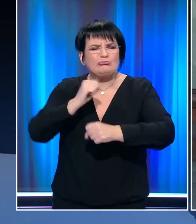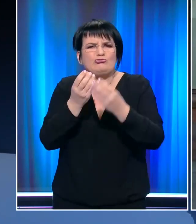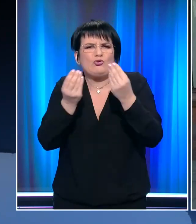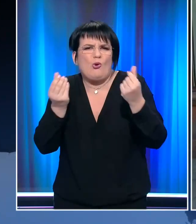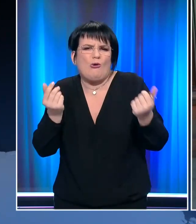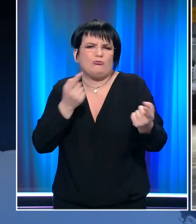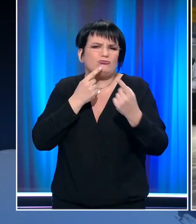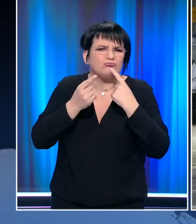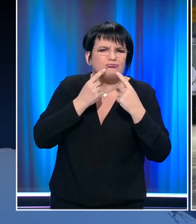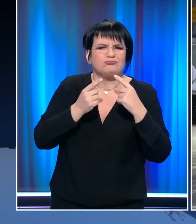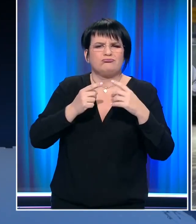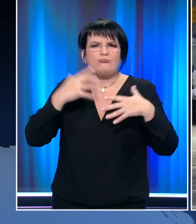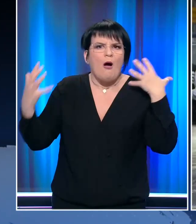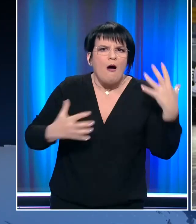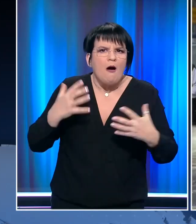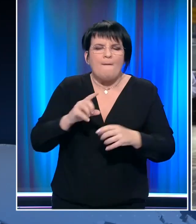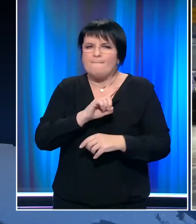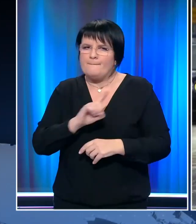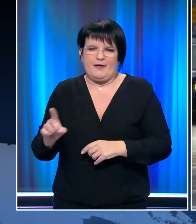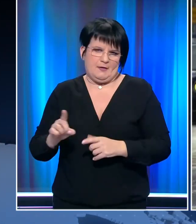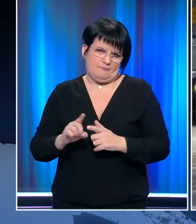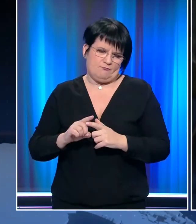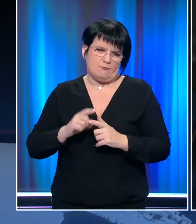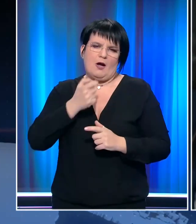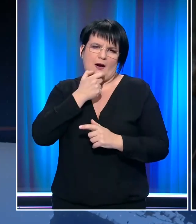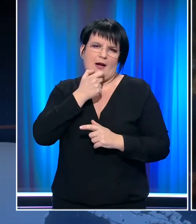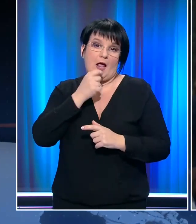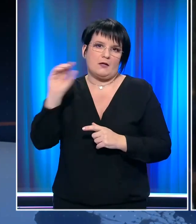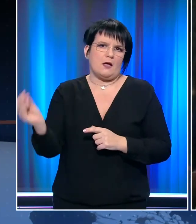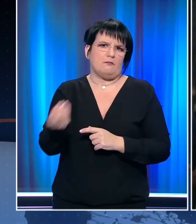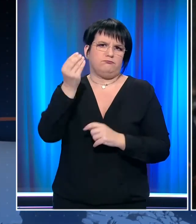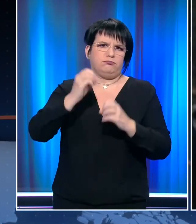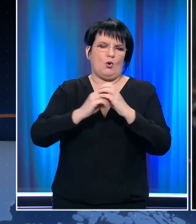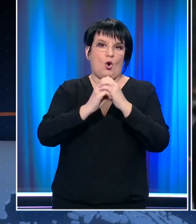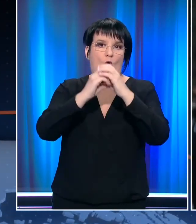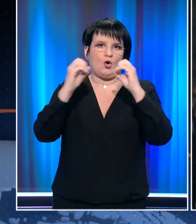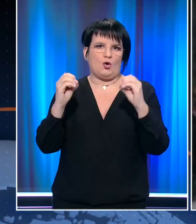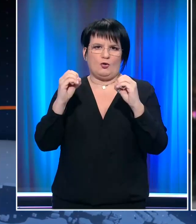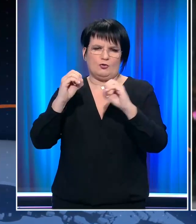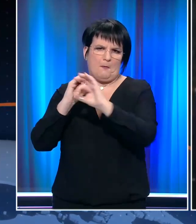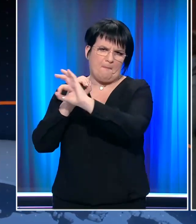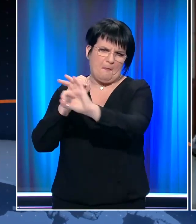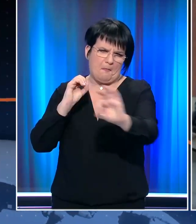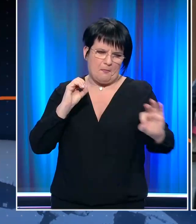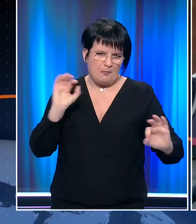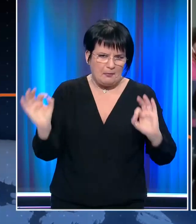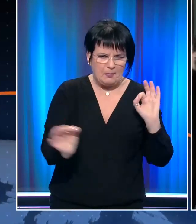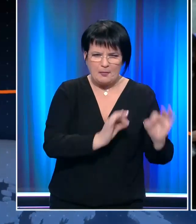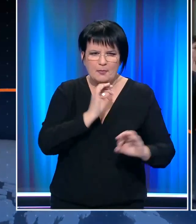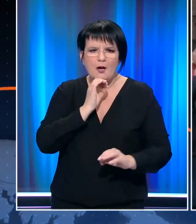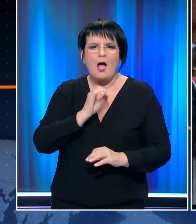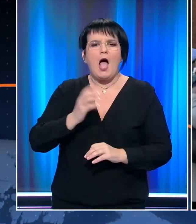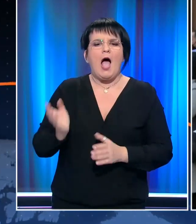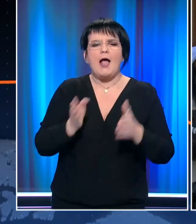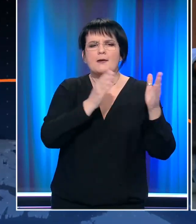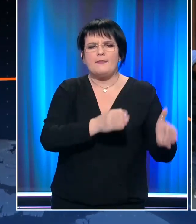τρόπο να βάλουν ένα φρένο στον πανικό που έχει δημιουργήσει η μετάδοση του νέου στελέχους του κορονοϊού, αδειάζοντας εν μέρη τον Βρετανό